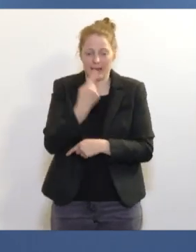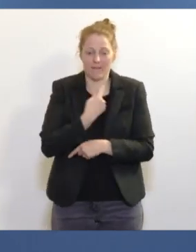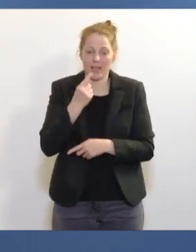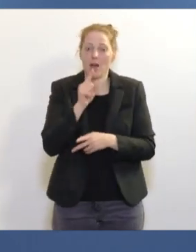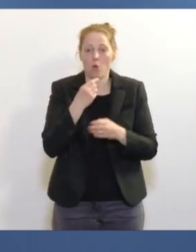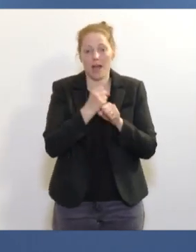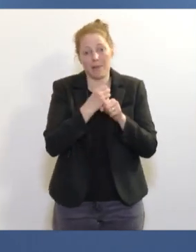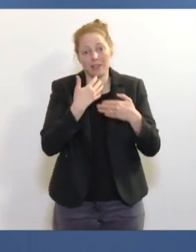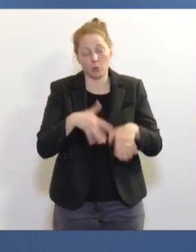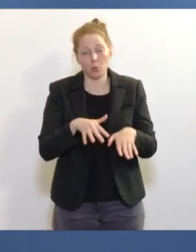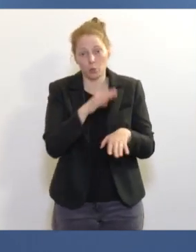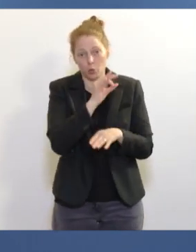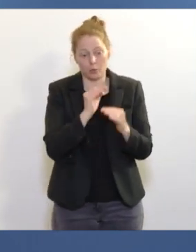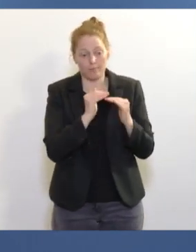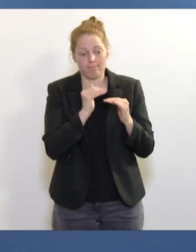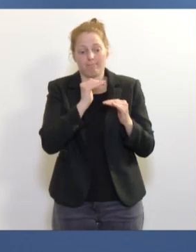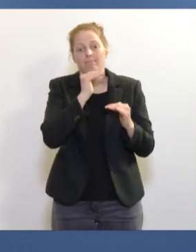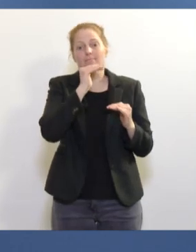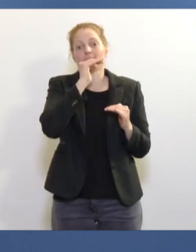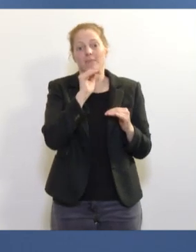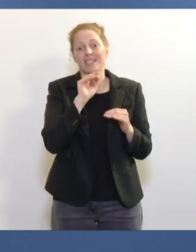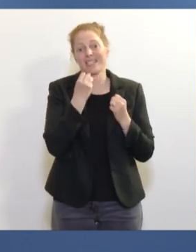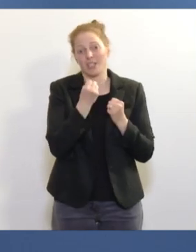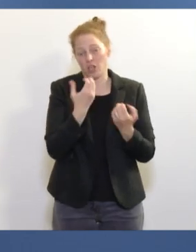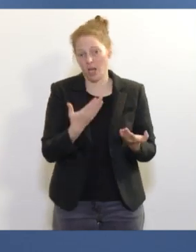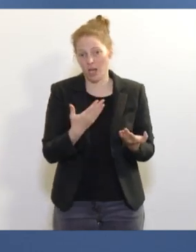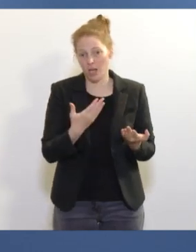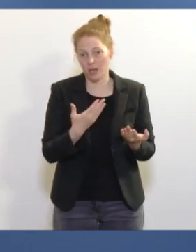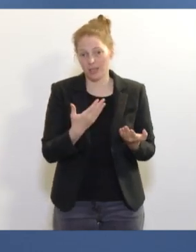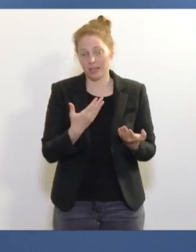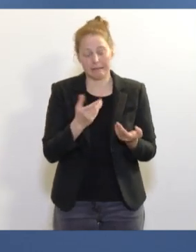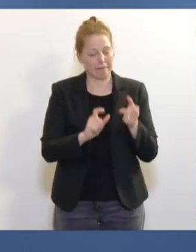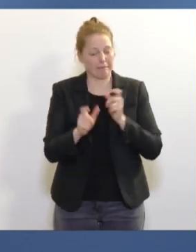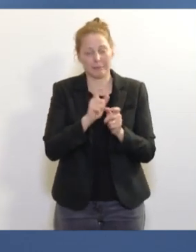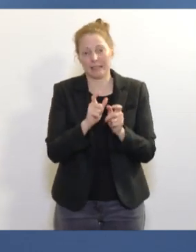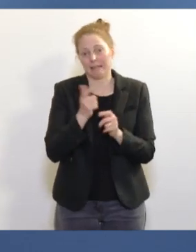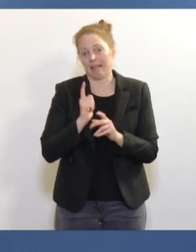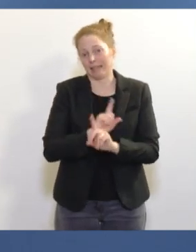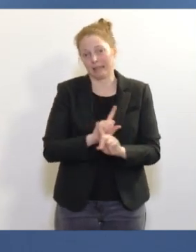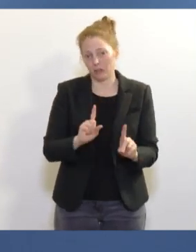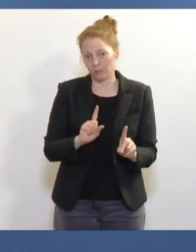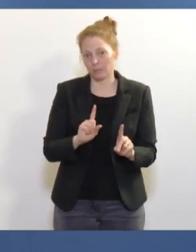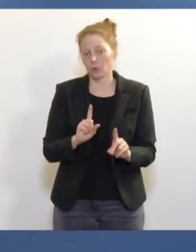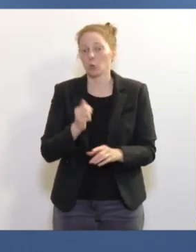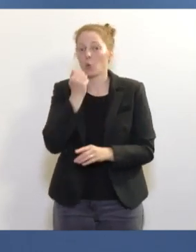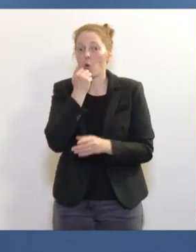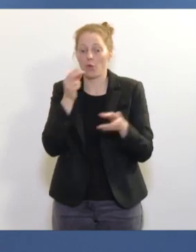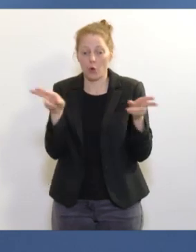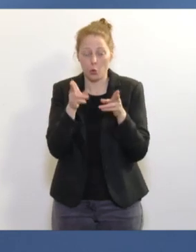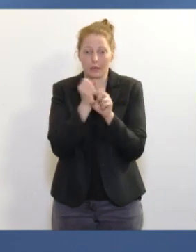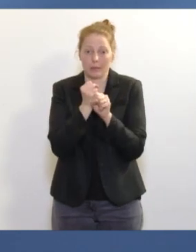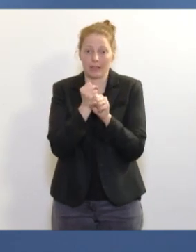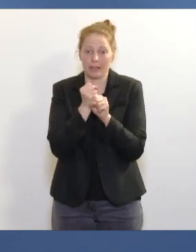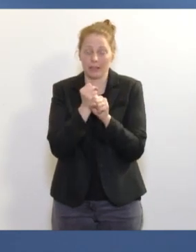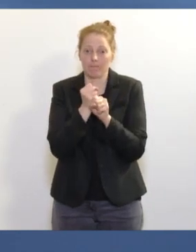notable Erhöhung von den Demandeurs d'Emploi in Lützebüsch kriegen. Das wird nicht zu vermeiden sein. Ich hoffe, dass das Instrument vom Chômage